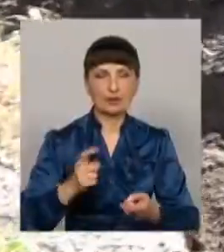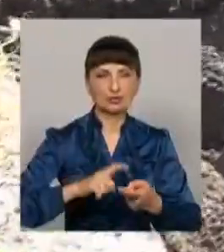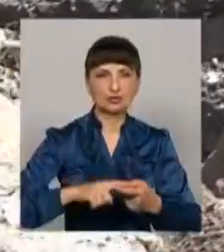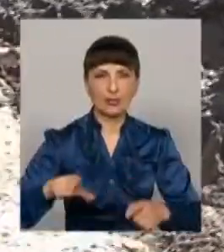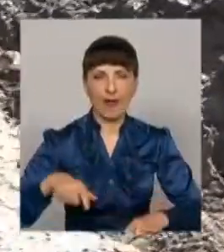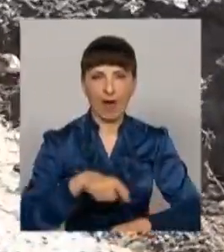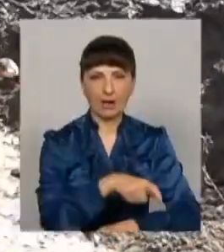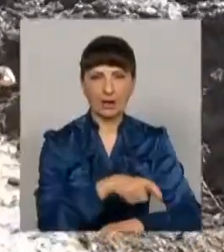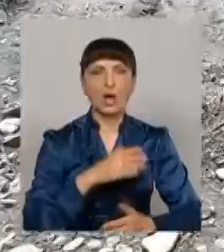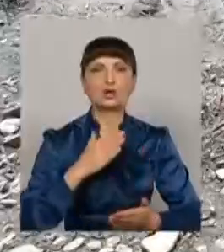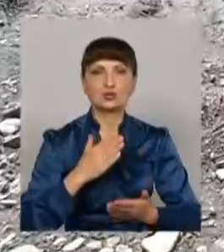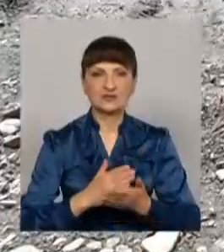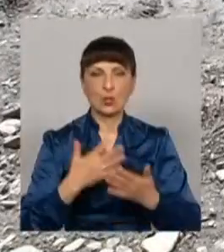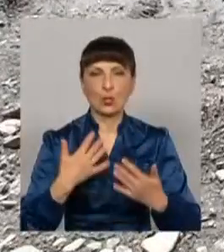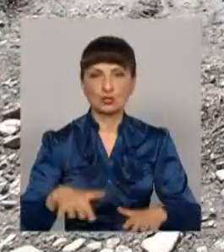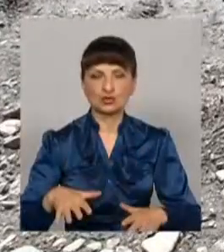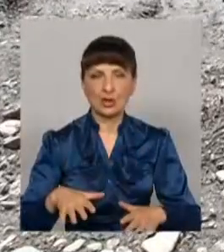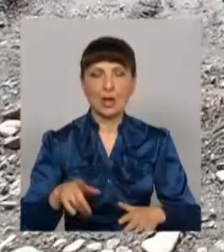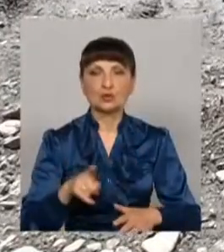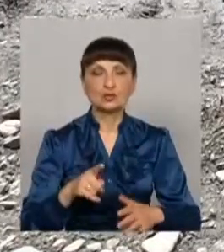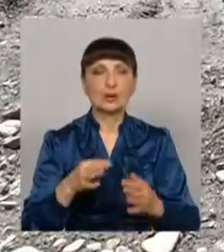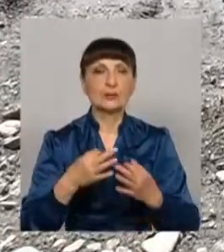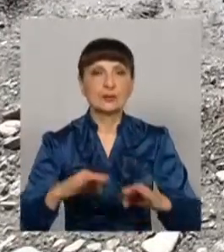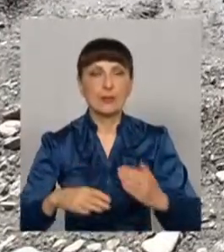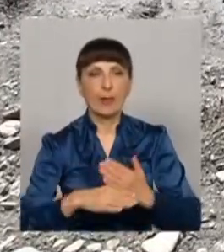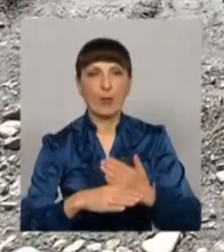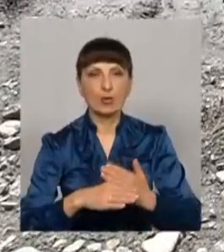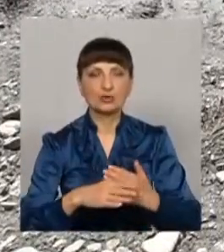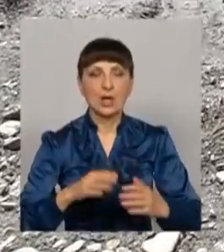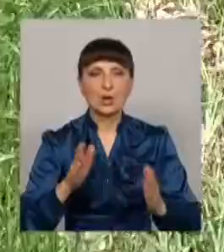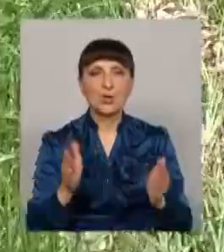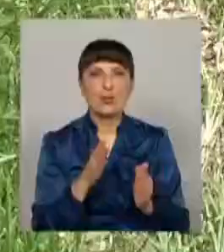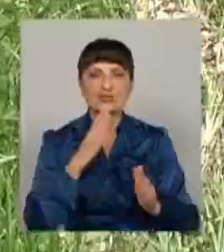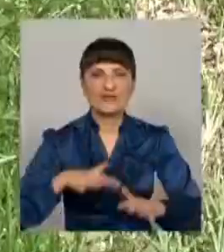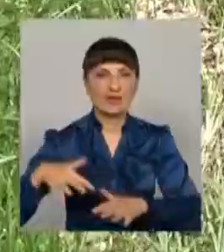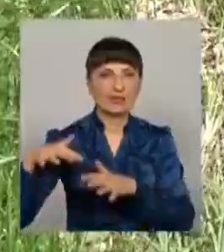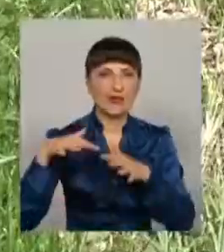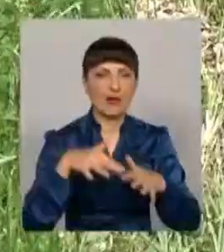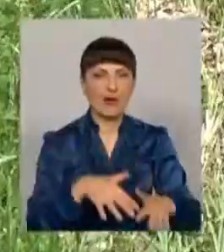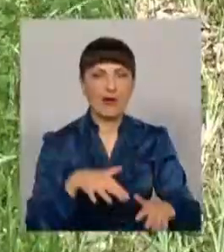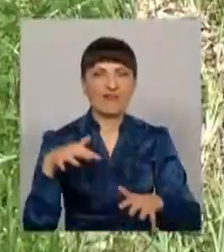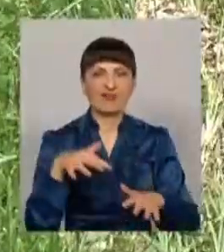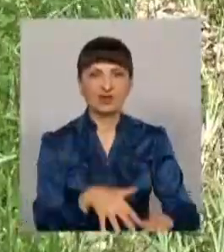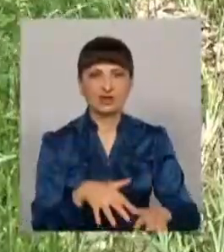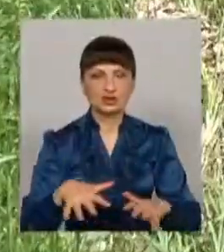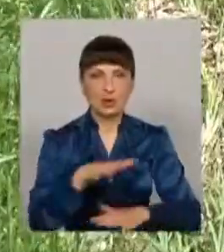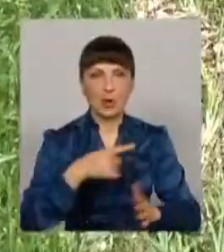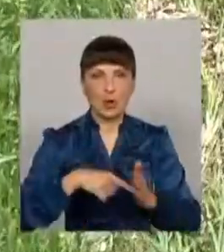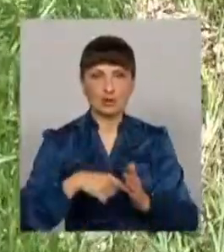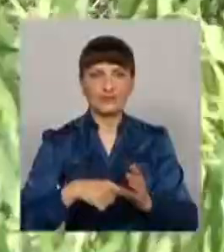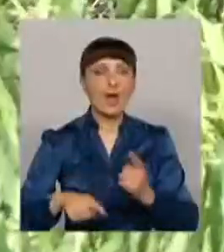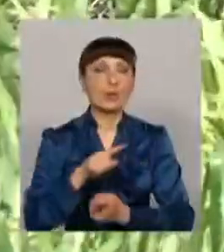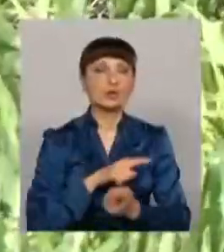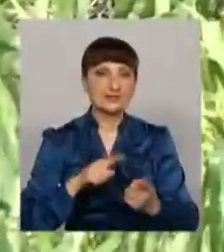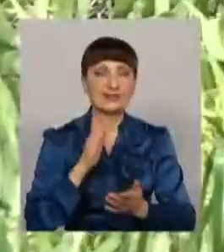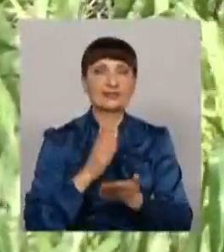арыков к существующему коллектору, что разгрузит систему и уменьшит поток воды, уходящий в нижние части города. Модернизация